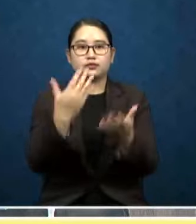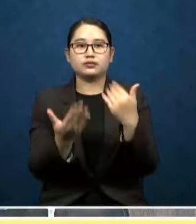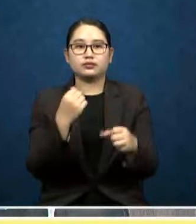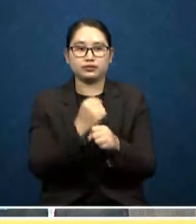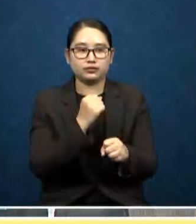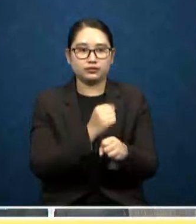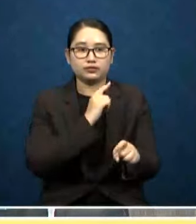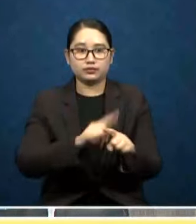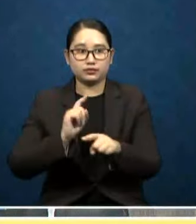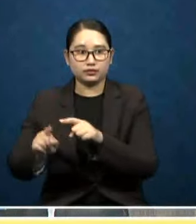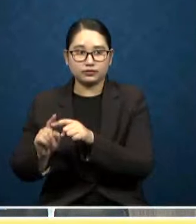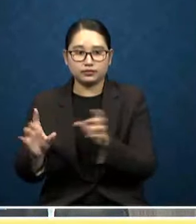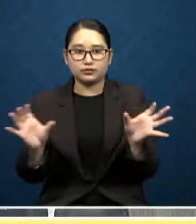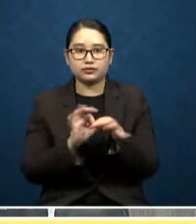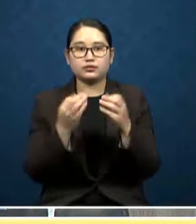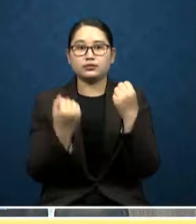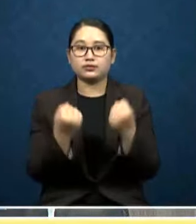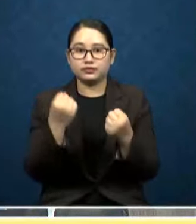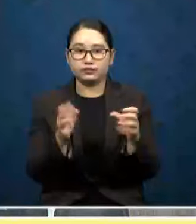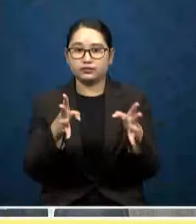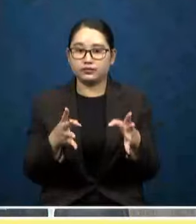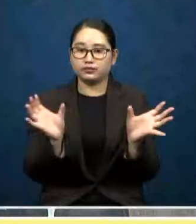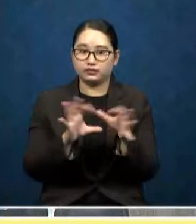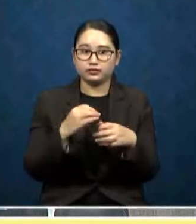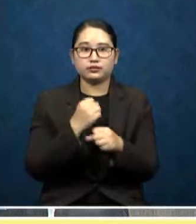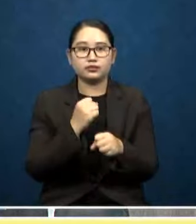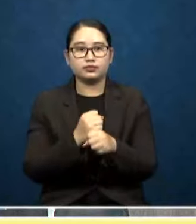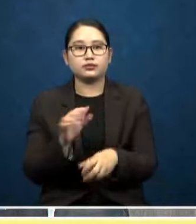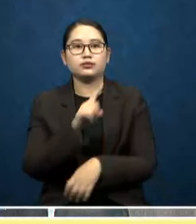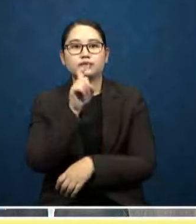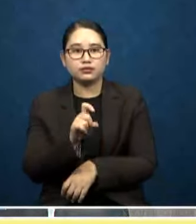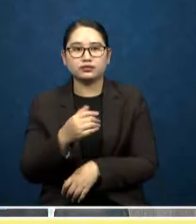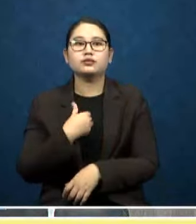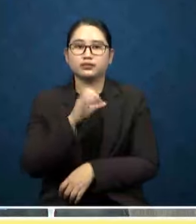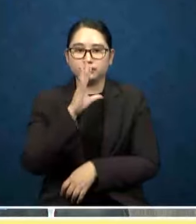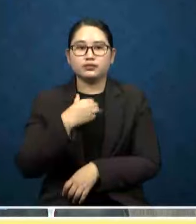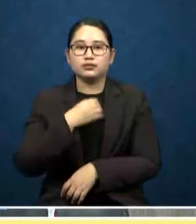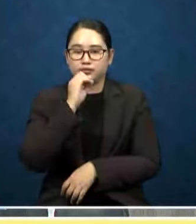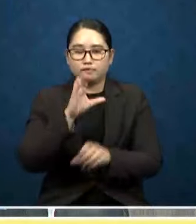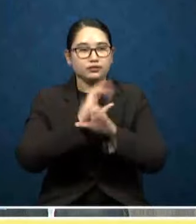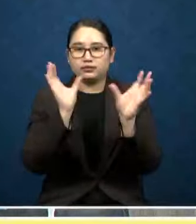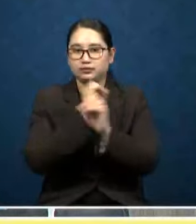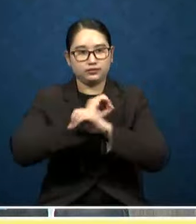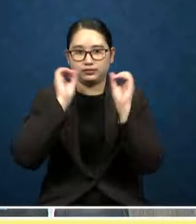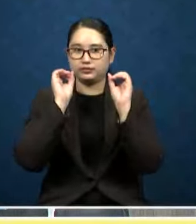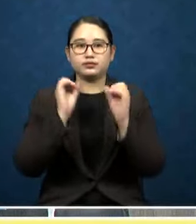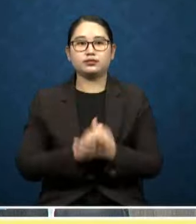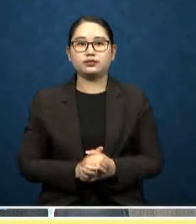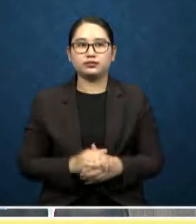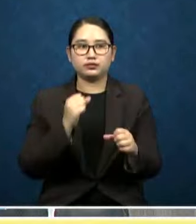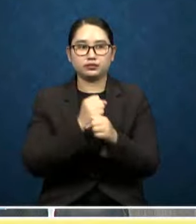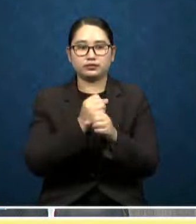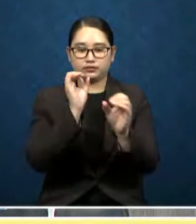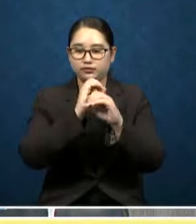เรื่องที่เกี่ยวกับลดบรรทุกน้ำหนักเกินหรือไม่ผมฟันธงได้เลยครับว่าไม่เคยมีไม่เคย